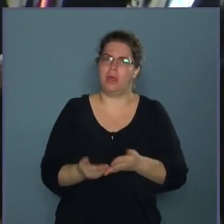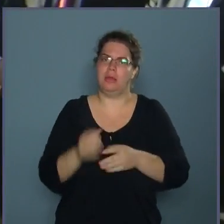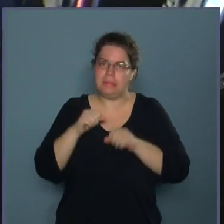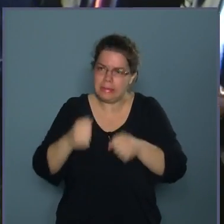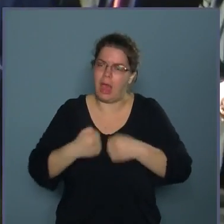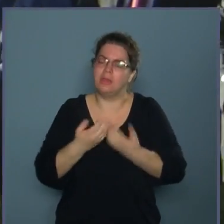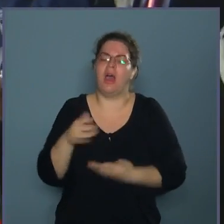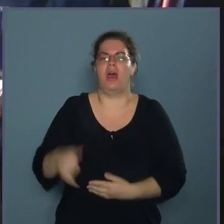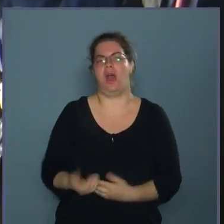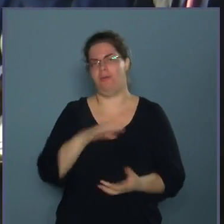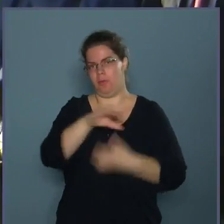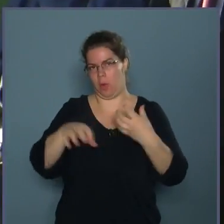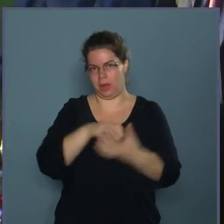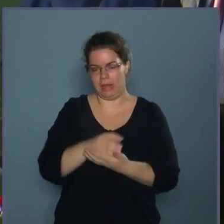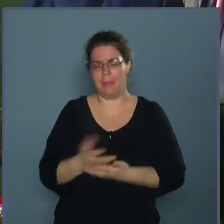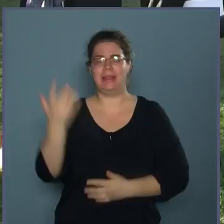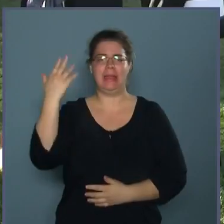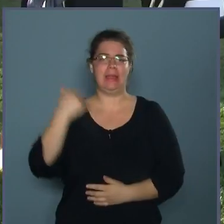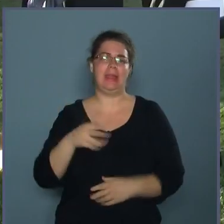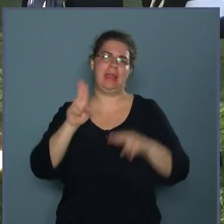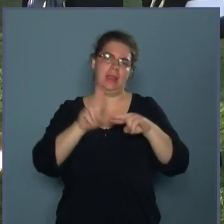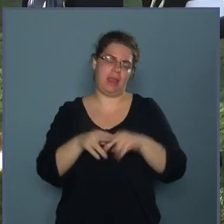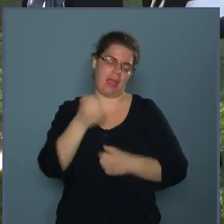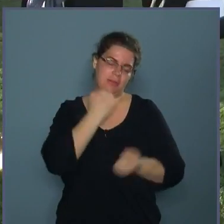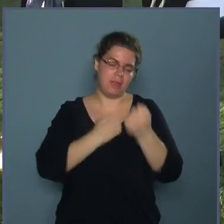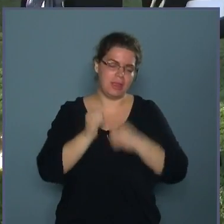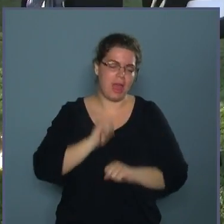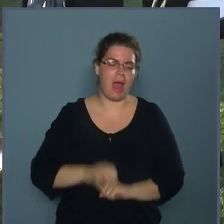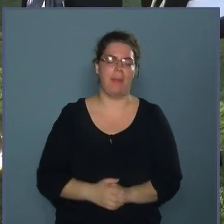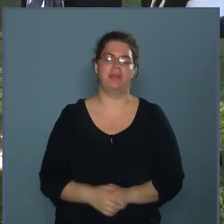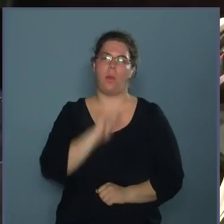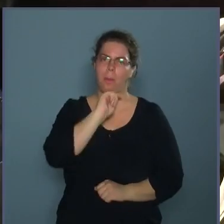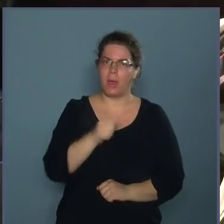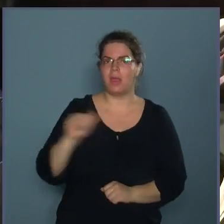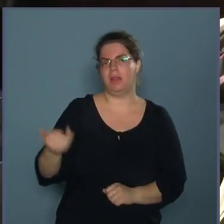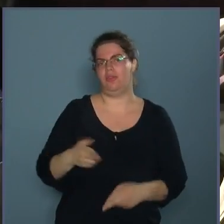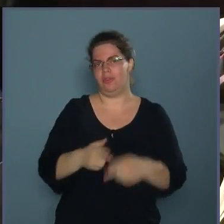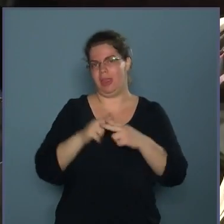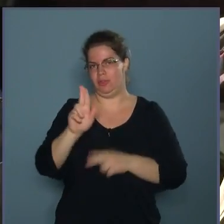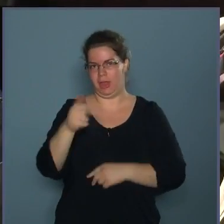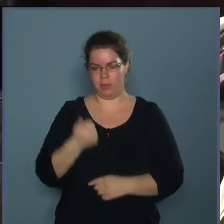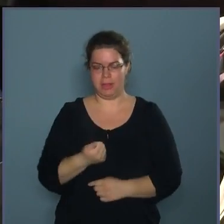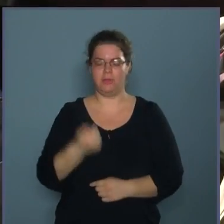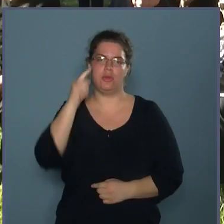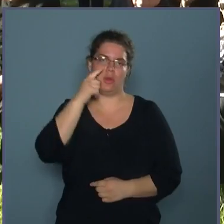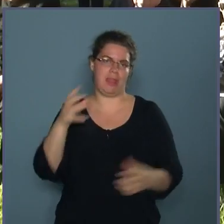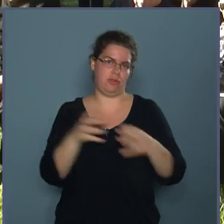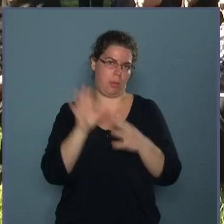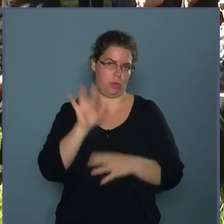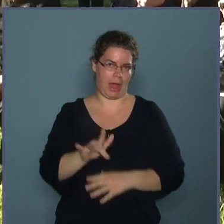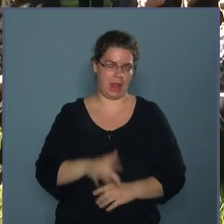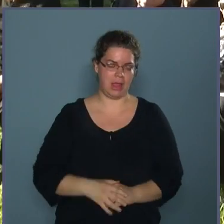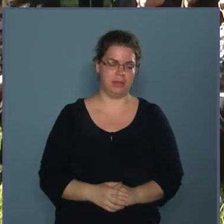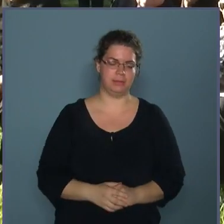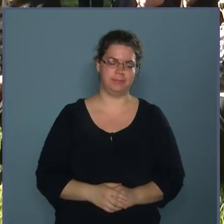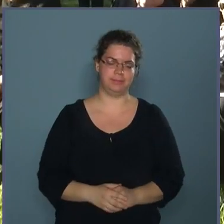diadalra forradalmát a régi rendet védelmező magyar, valamint a segítségül hívott szovjet csapatok ellen.